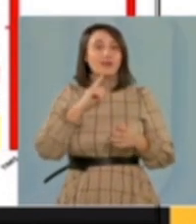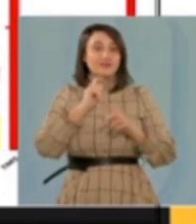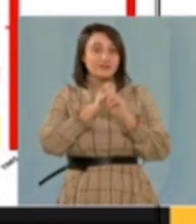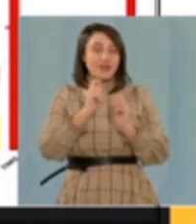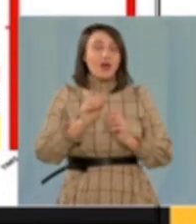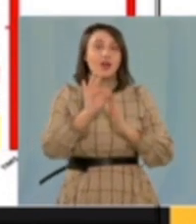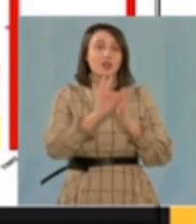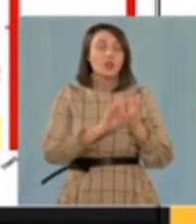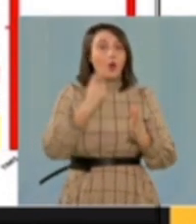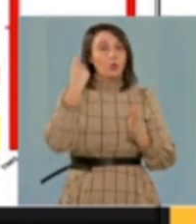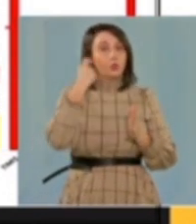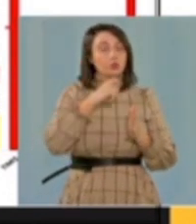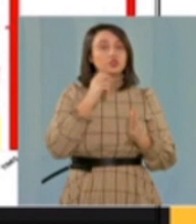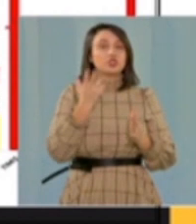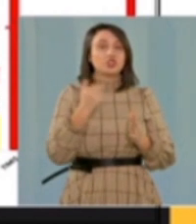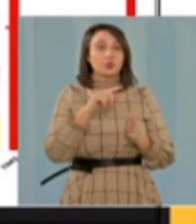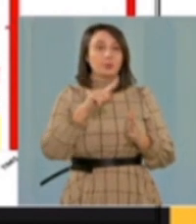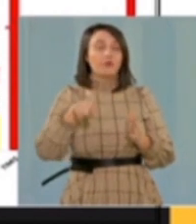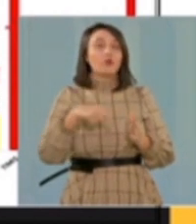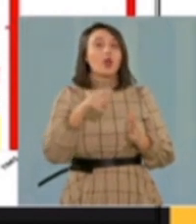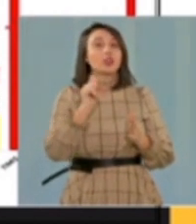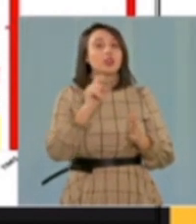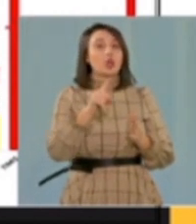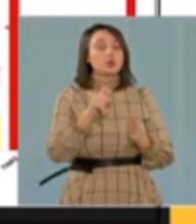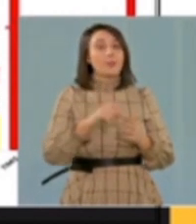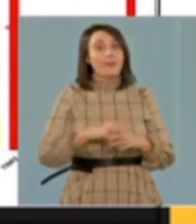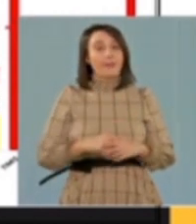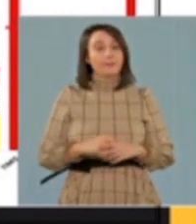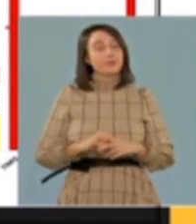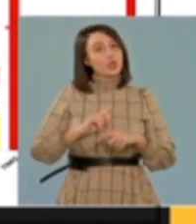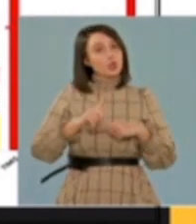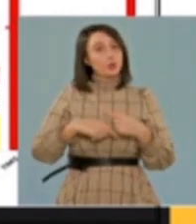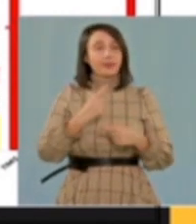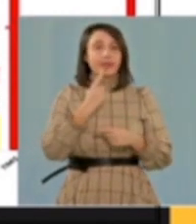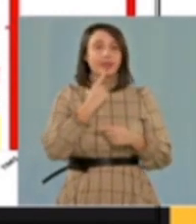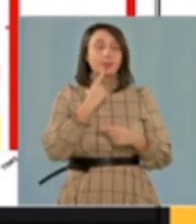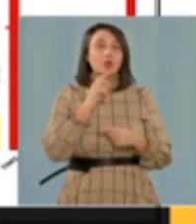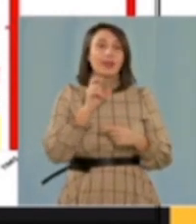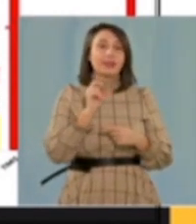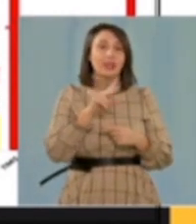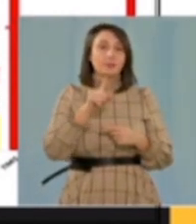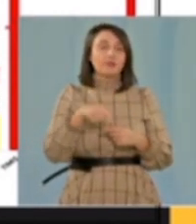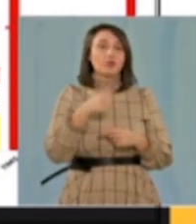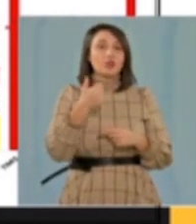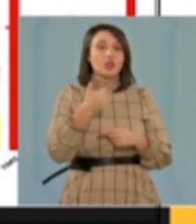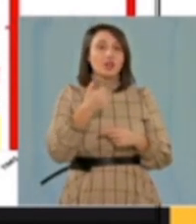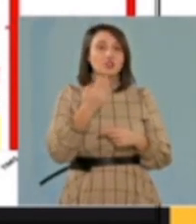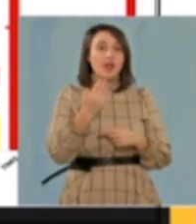este înregistrată în Cluj cu 15,12, urmată mai apoi de Timiș cu 13,66.